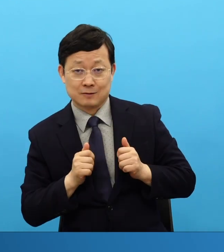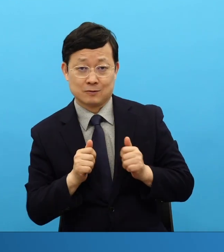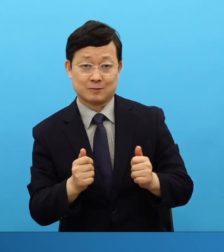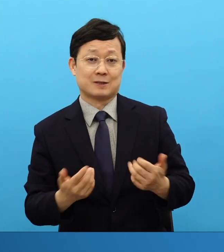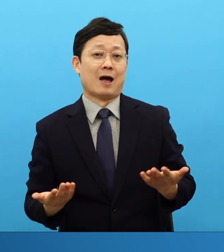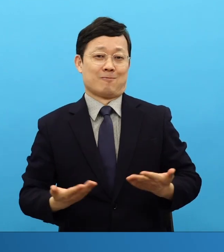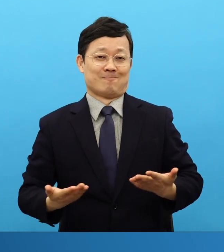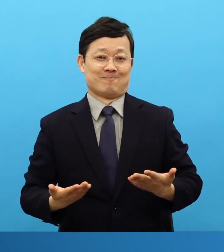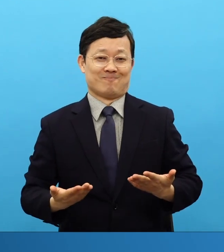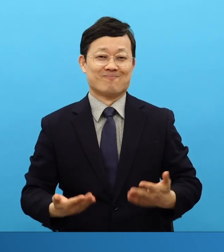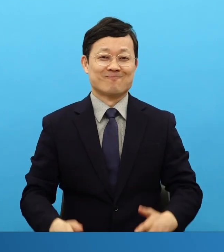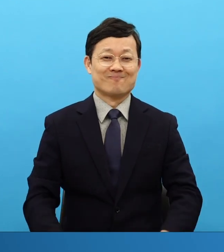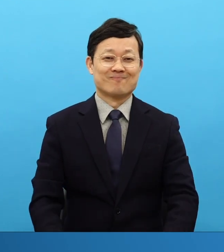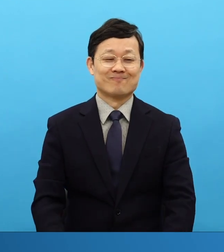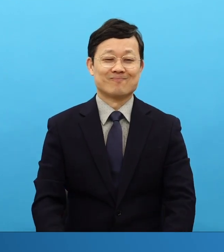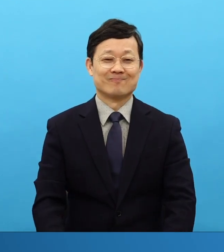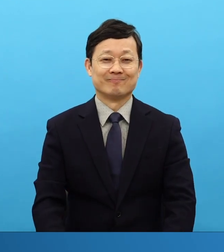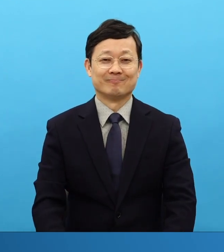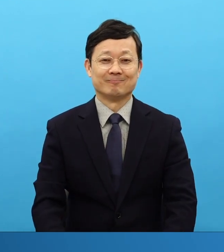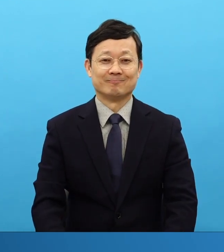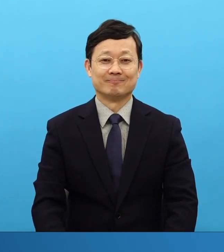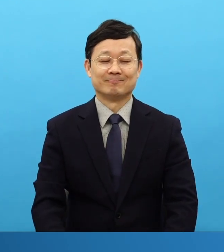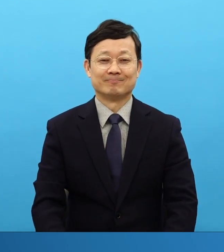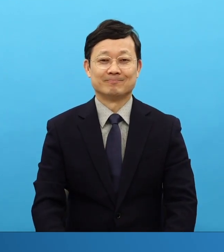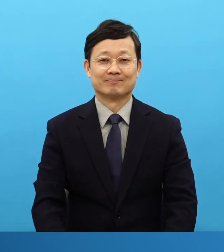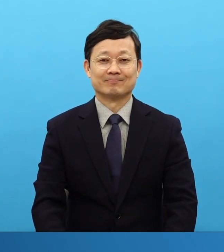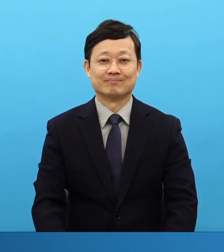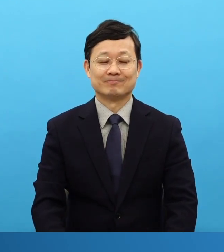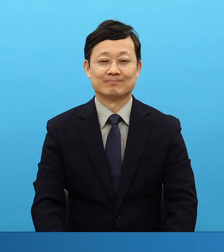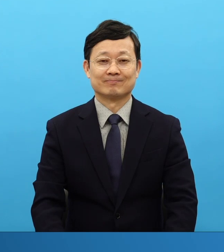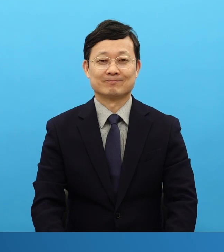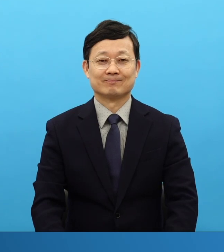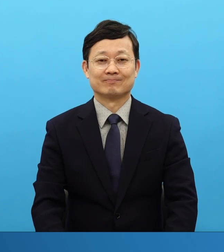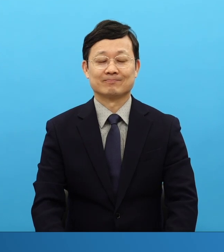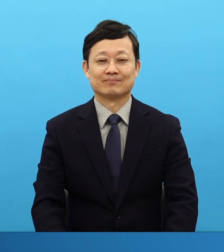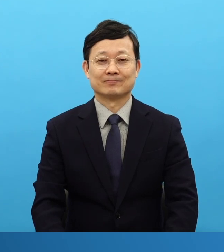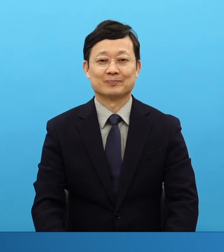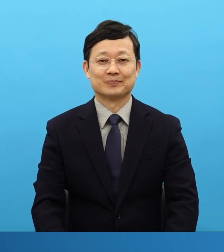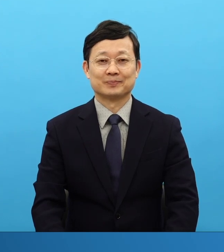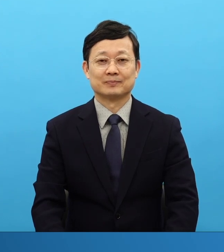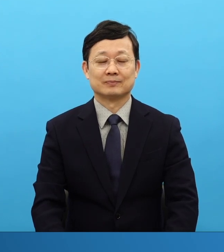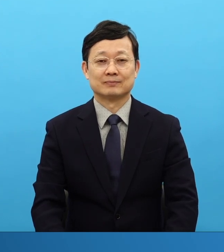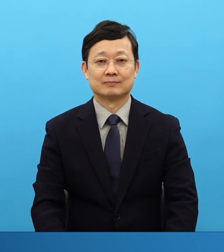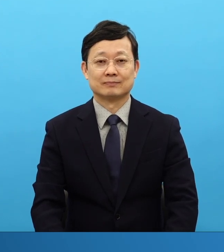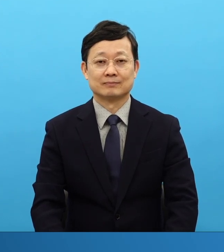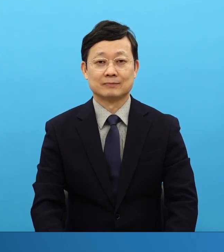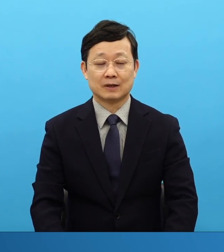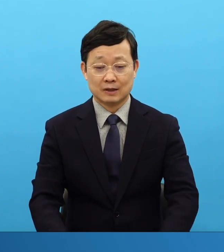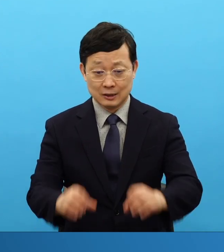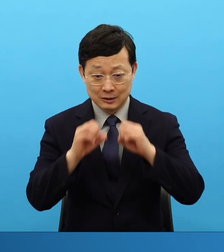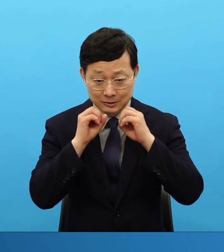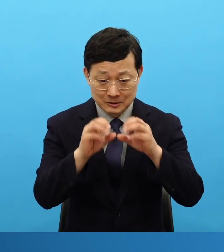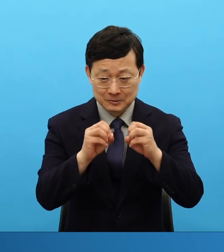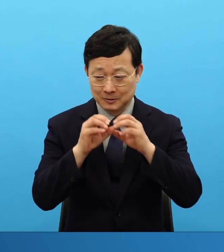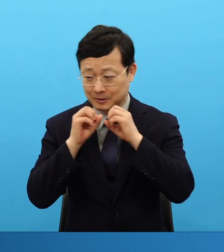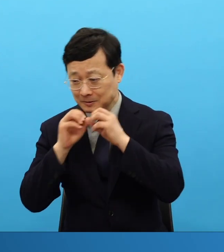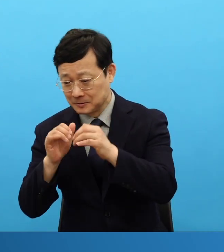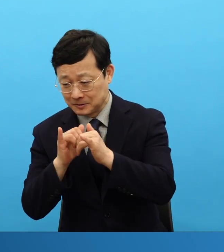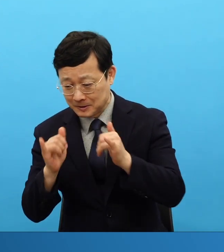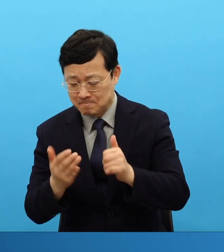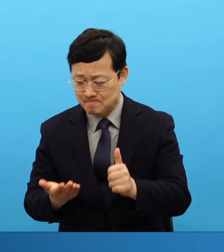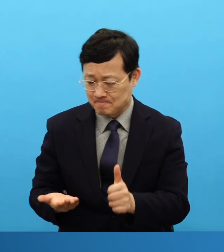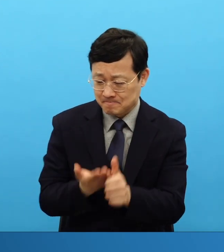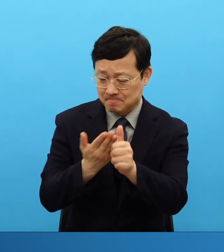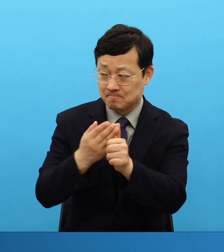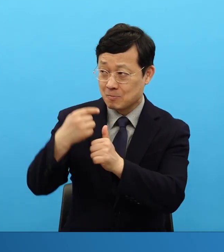모든 학생이 노베츠사에라레타 미코토바오 포럼스를 시에키니 집중しています. 전도자를 양성하라는 원장님의 미션에